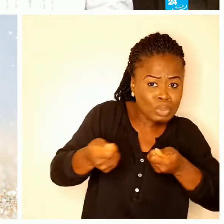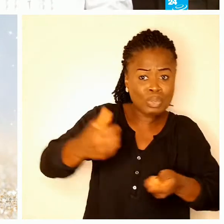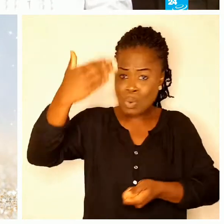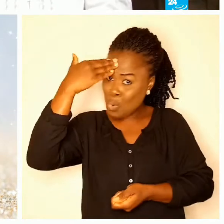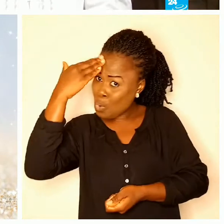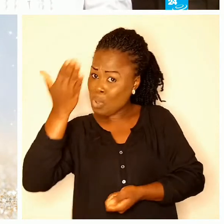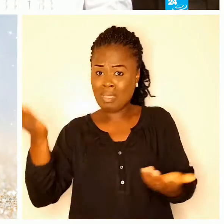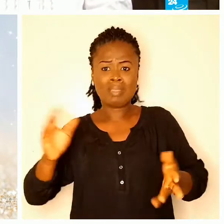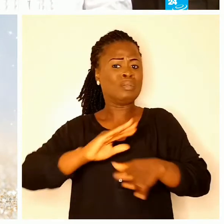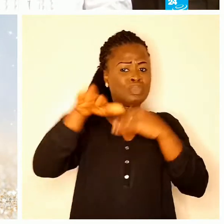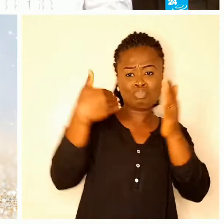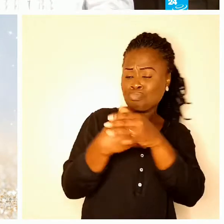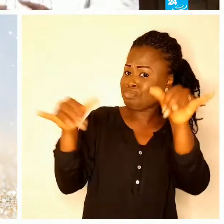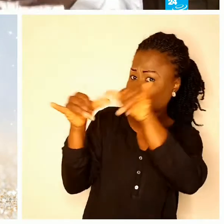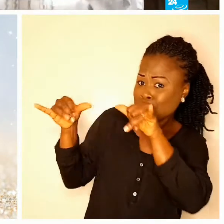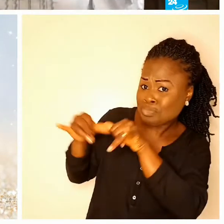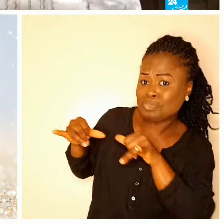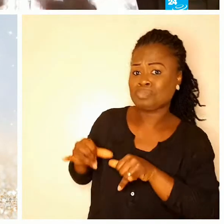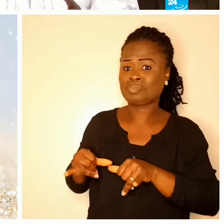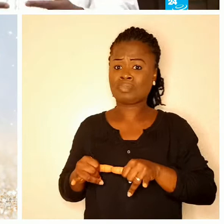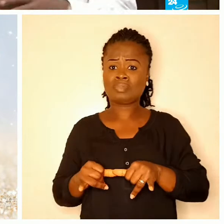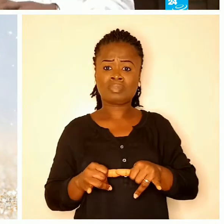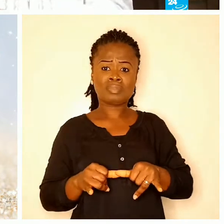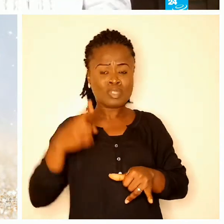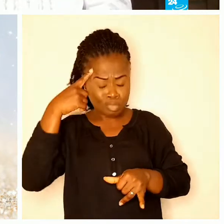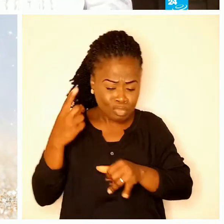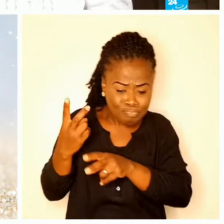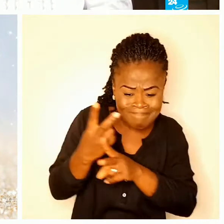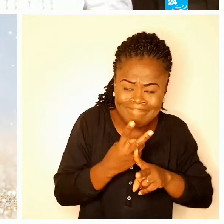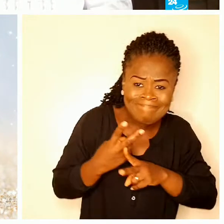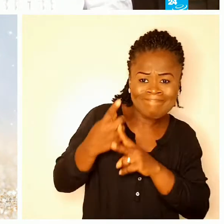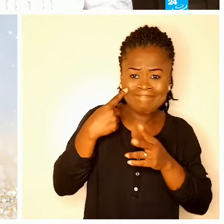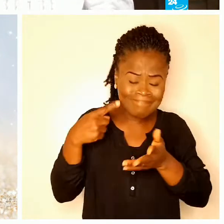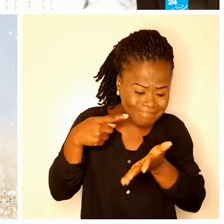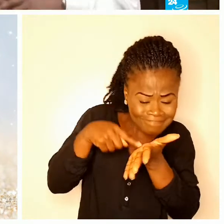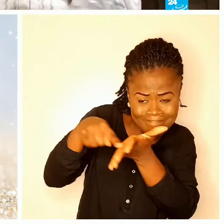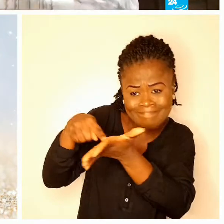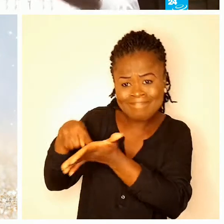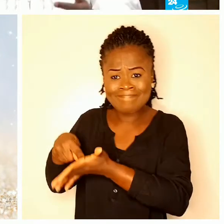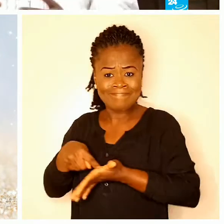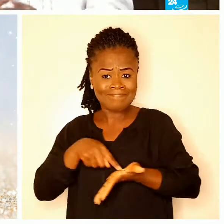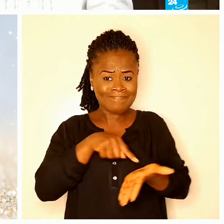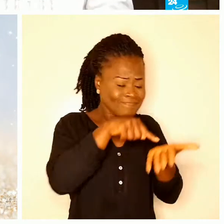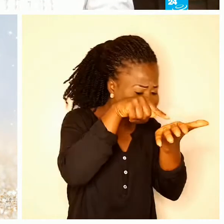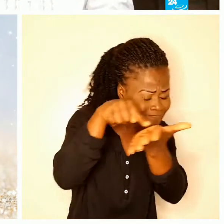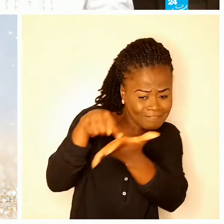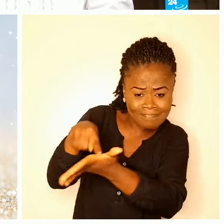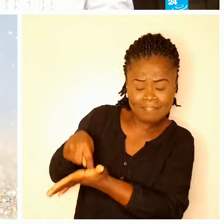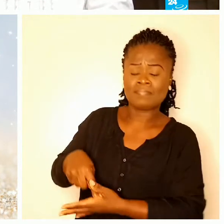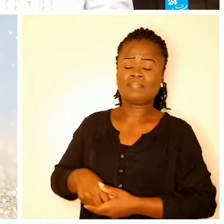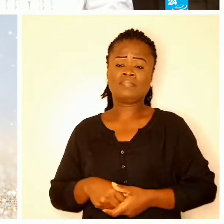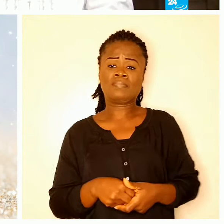mais également toutes les mesures de contrôle, que ce soit de la Cour des comptes ou de l'inspection générale